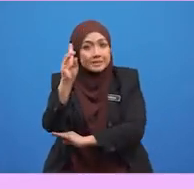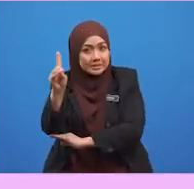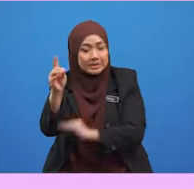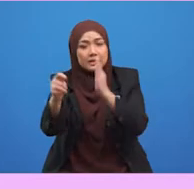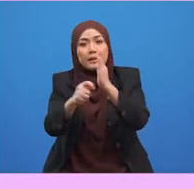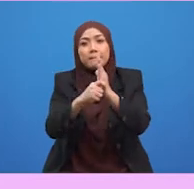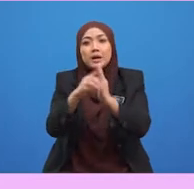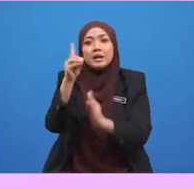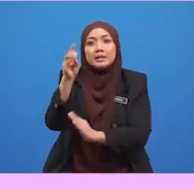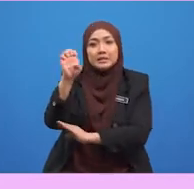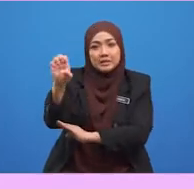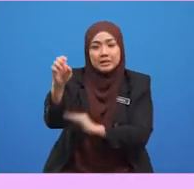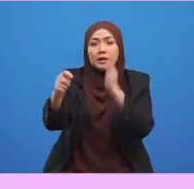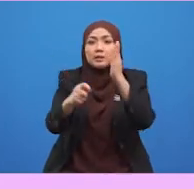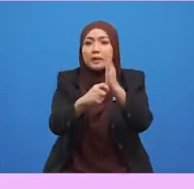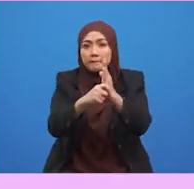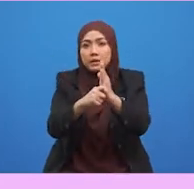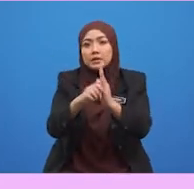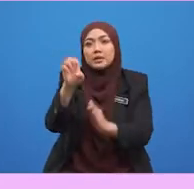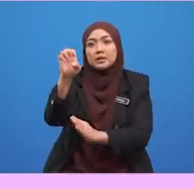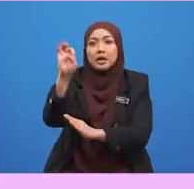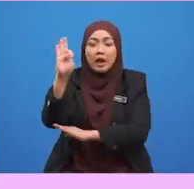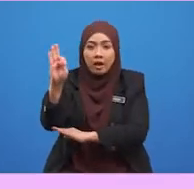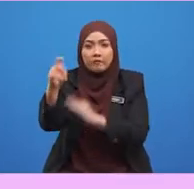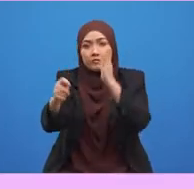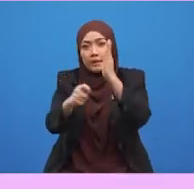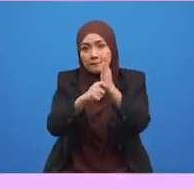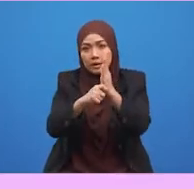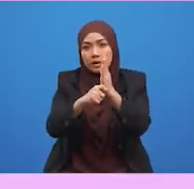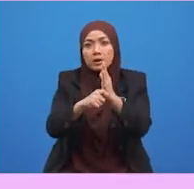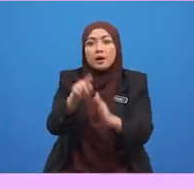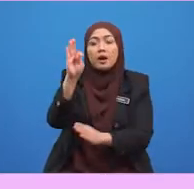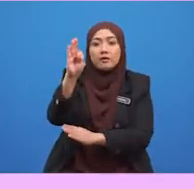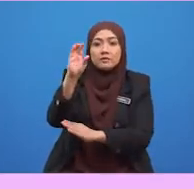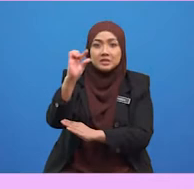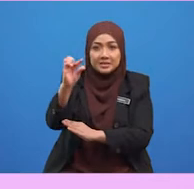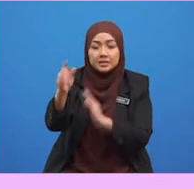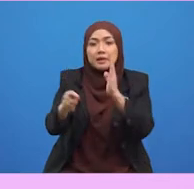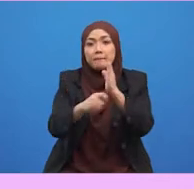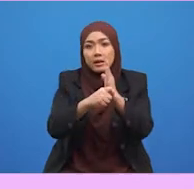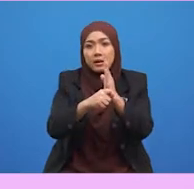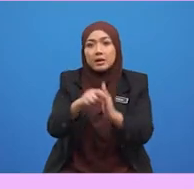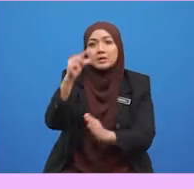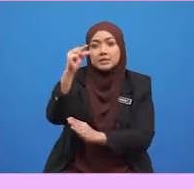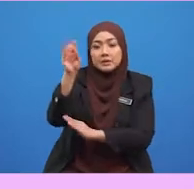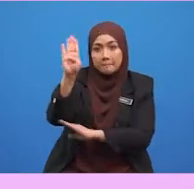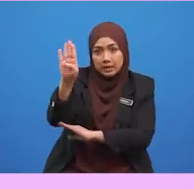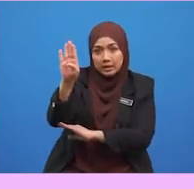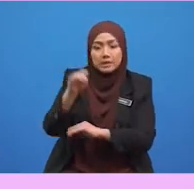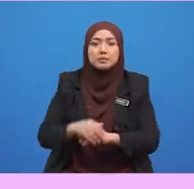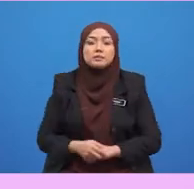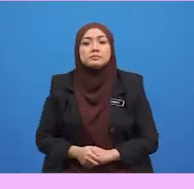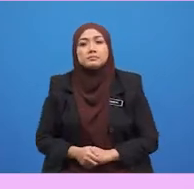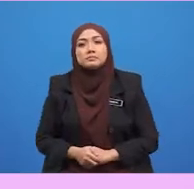CD tambah DE tambah EF tambah FG dan tambah GB.